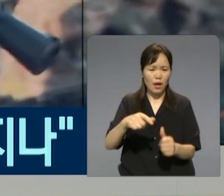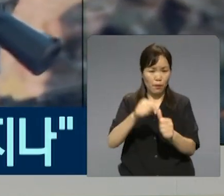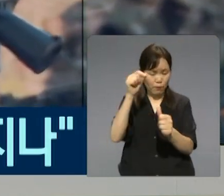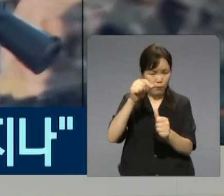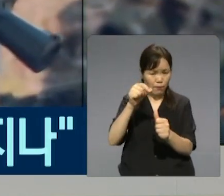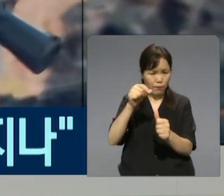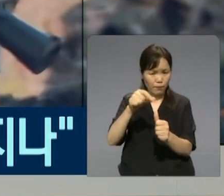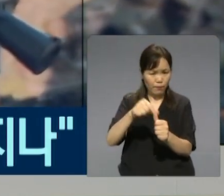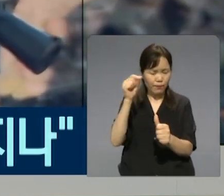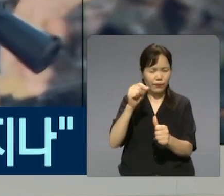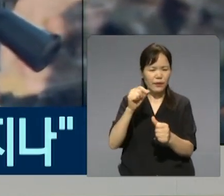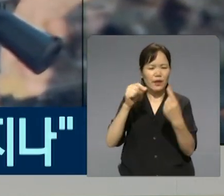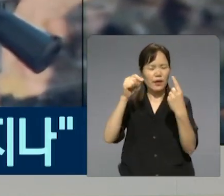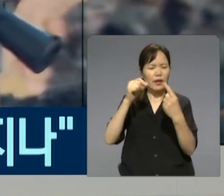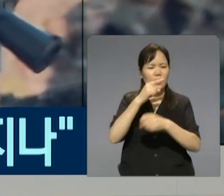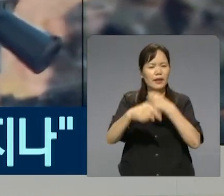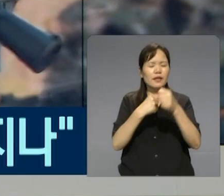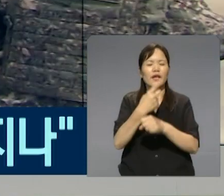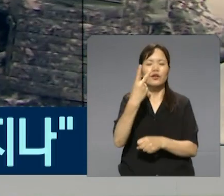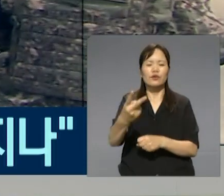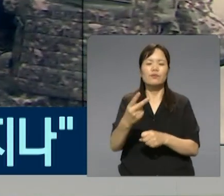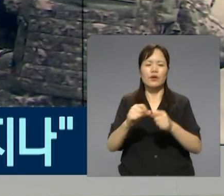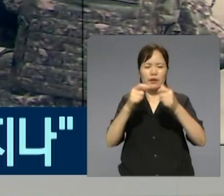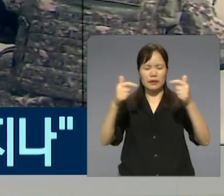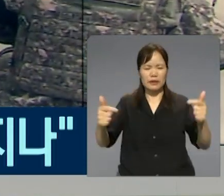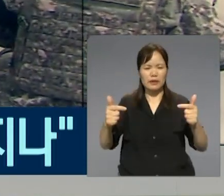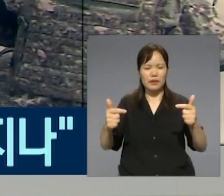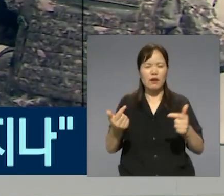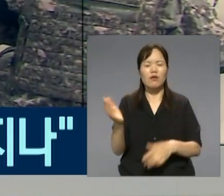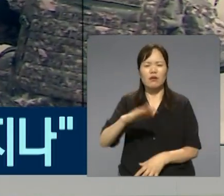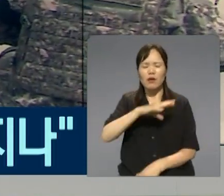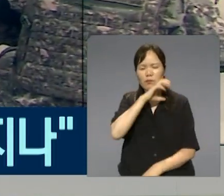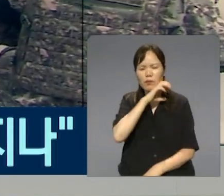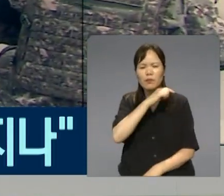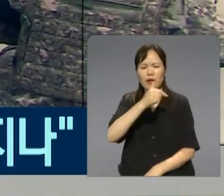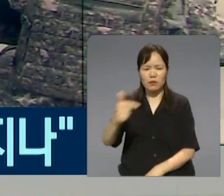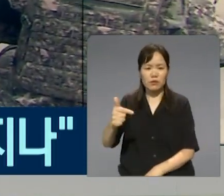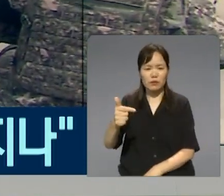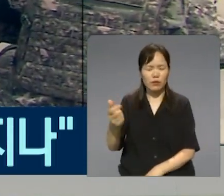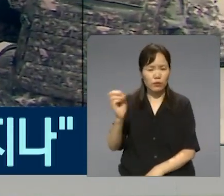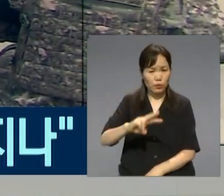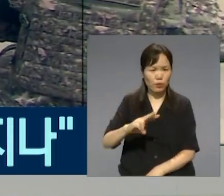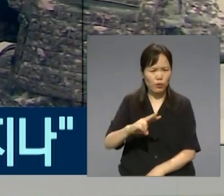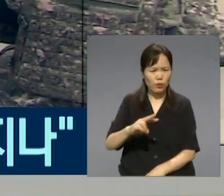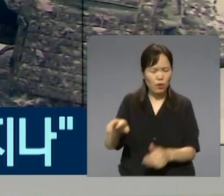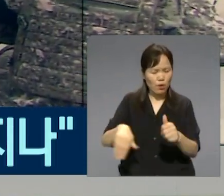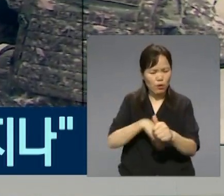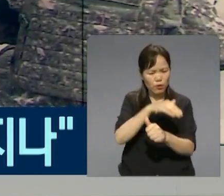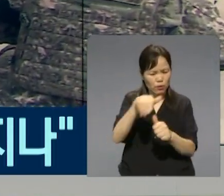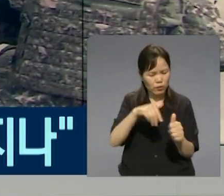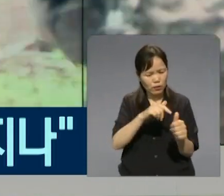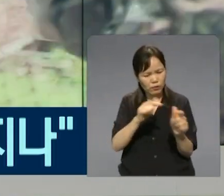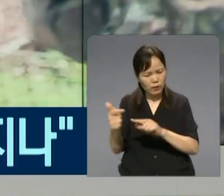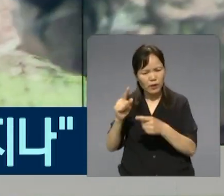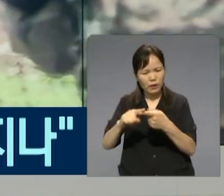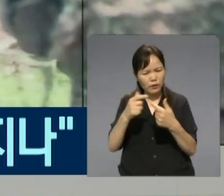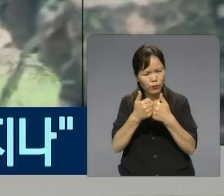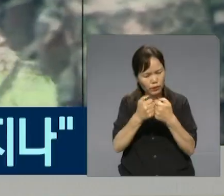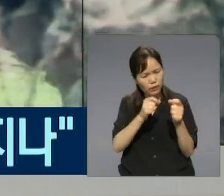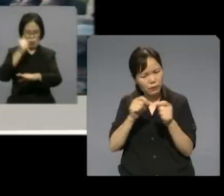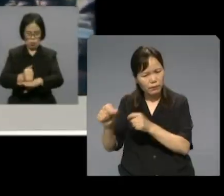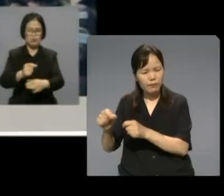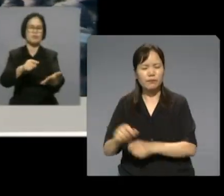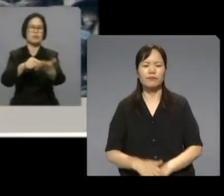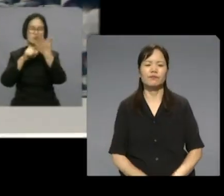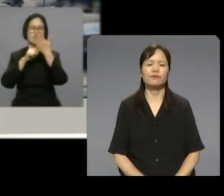대학생들의 시큰둥한 반응 속에 학군 장교 복무기간 단축 논의 실점은 또 뒤로 밀렸습니다 갈테온 기자입니다